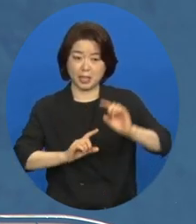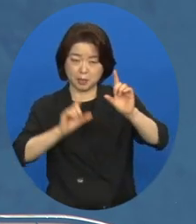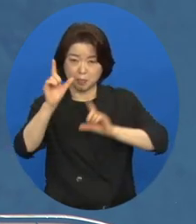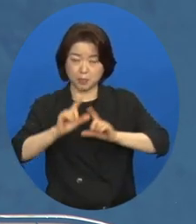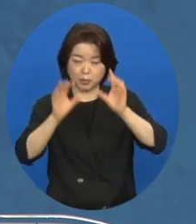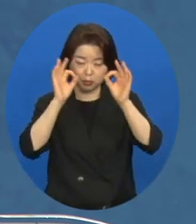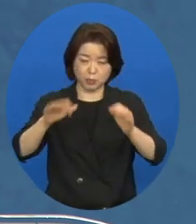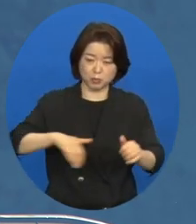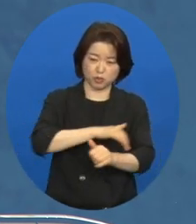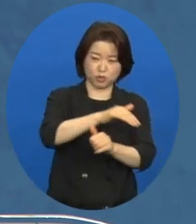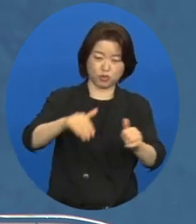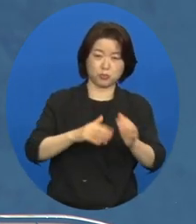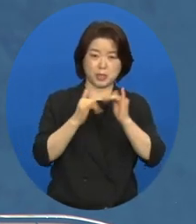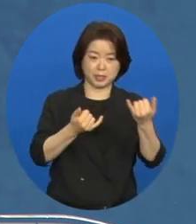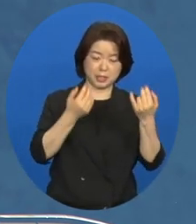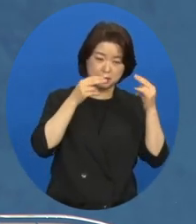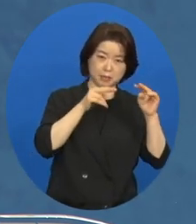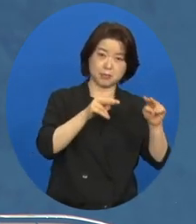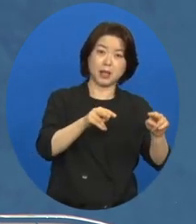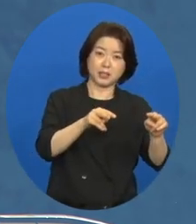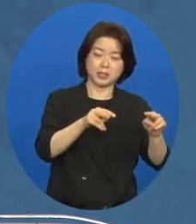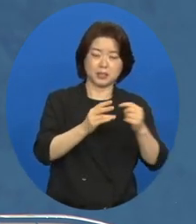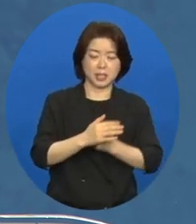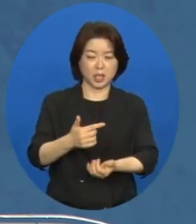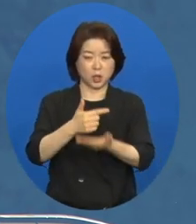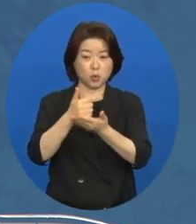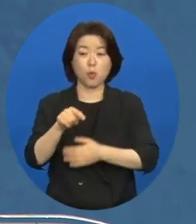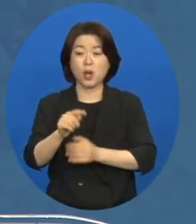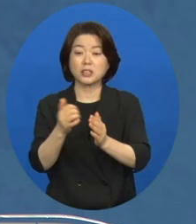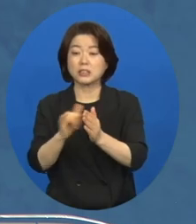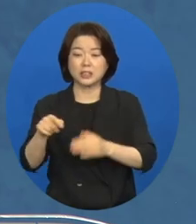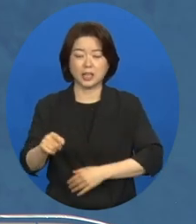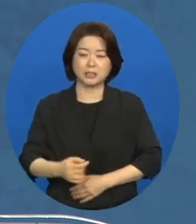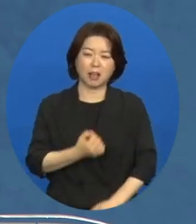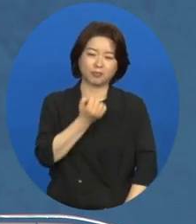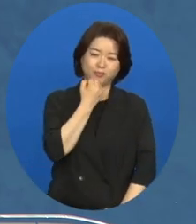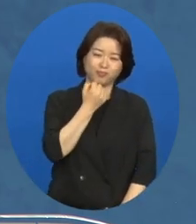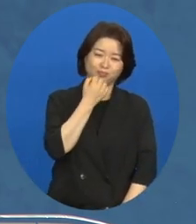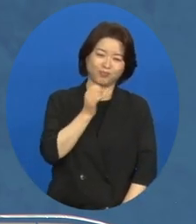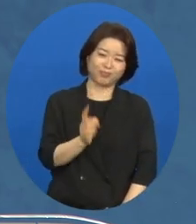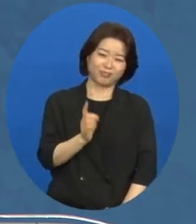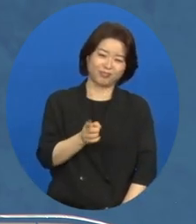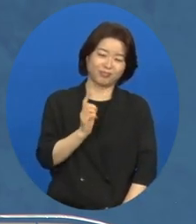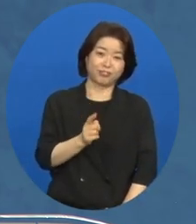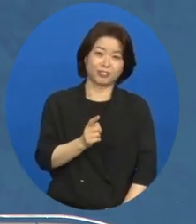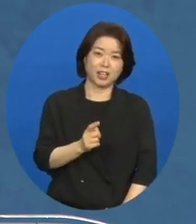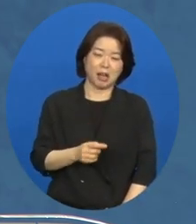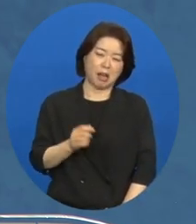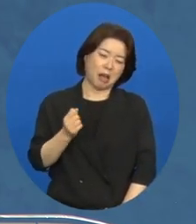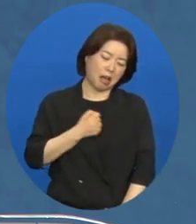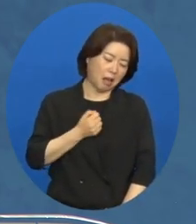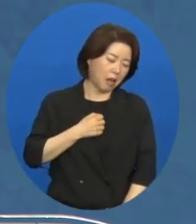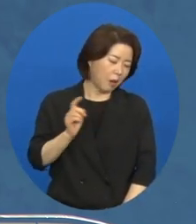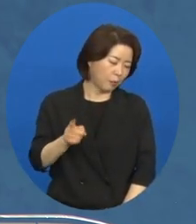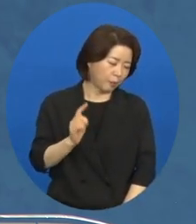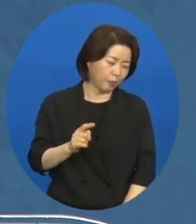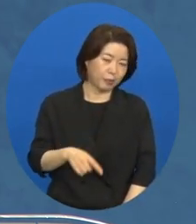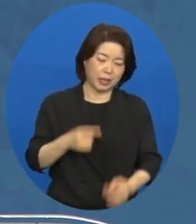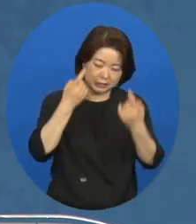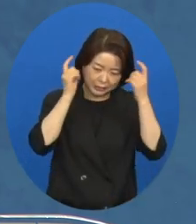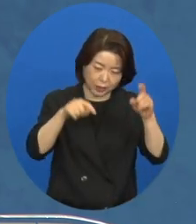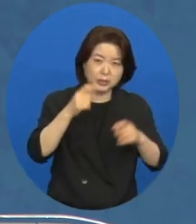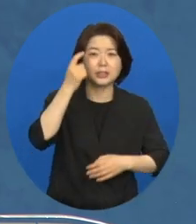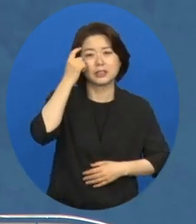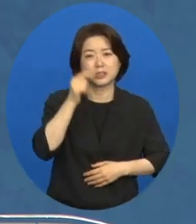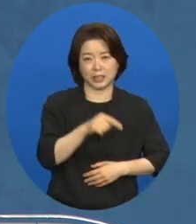보는 주변 사람들은 또 얼마나 노아와 그 식구들을 비웃었겠습니까? 얼마나 한심하게 봤겠습니까?